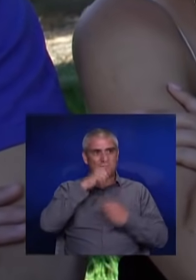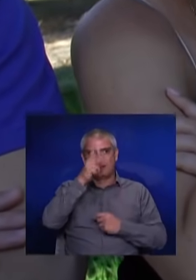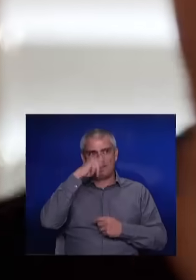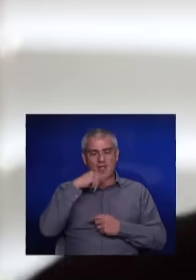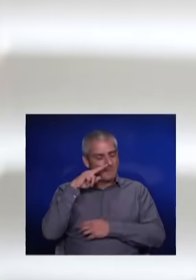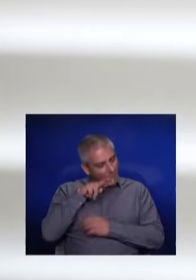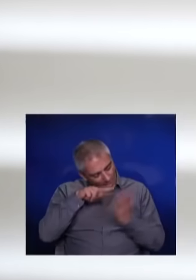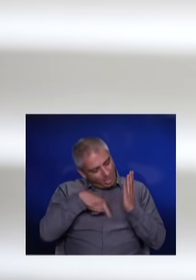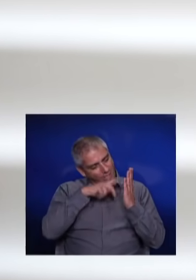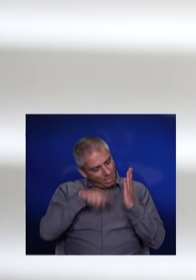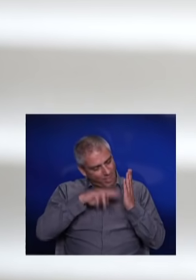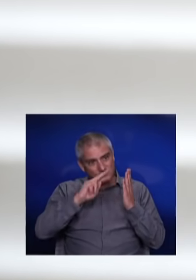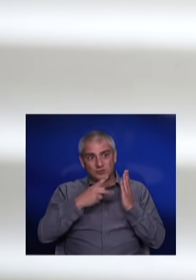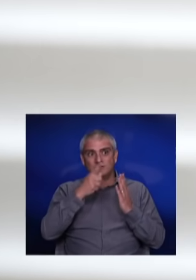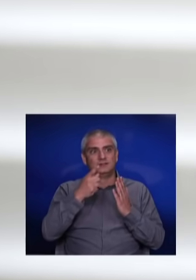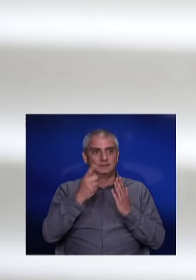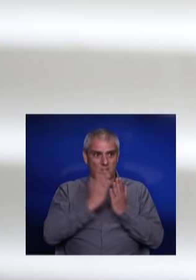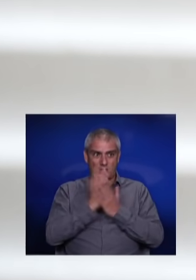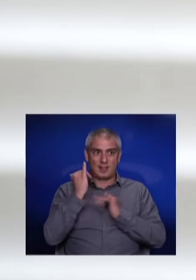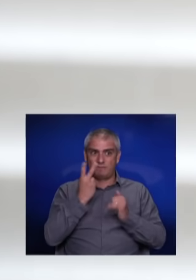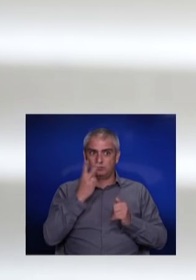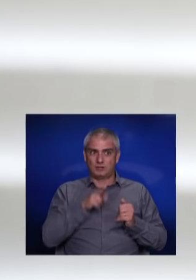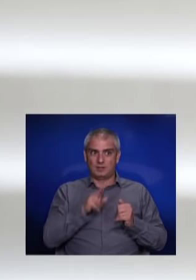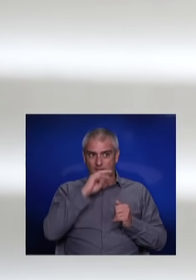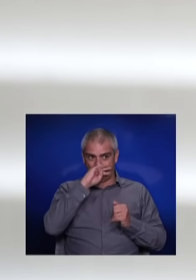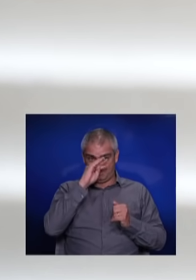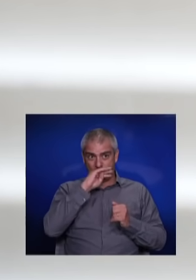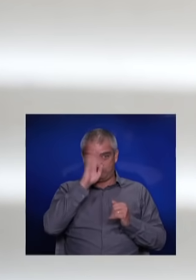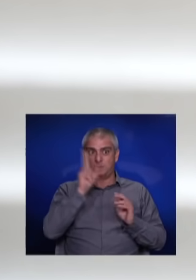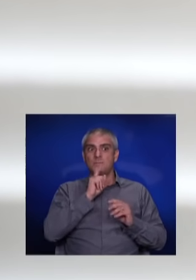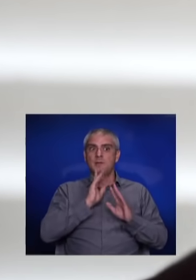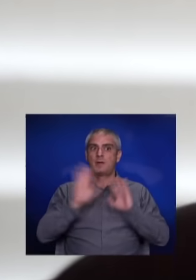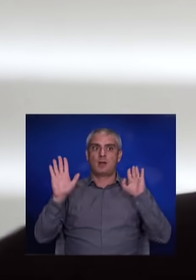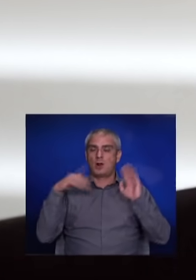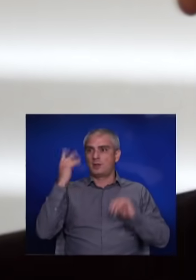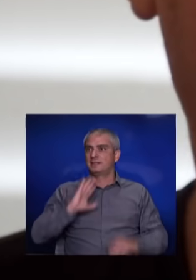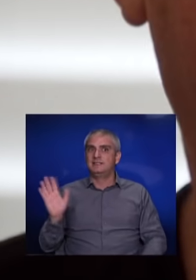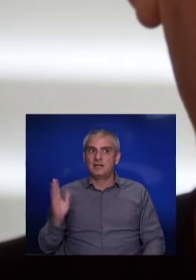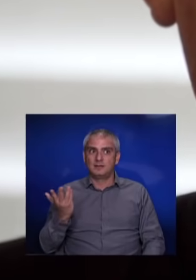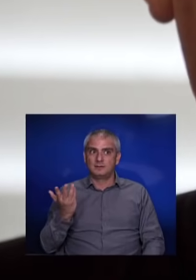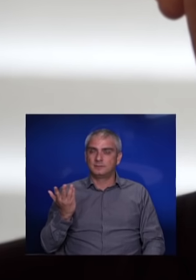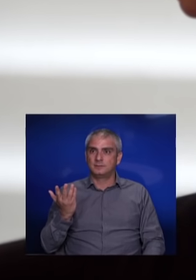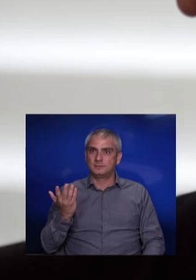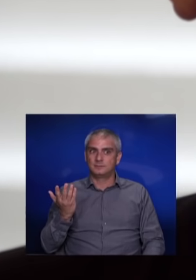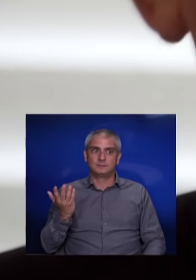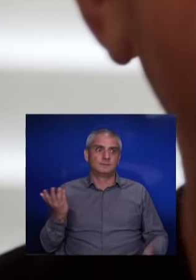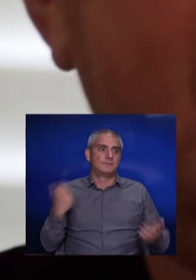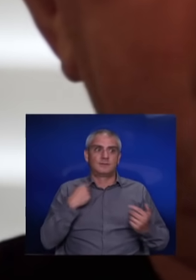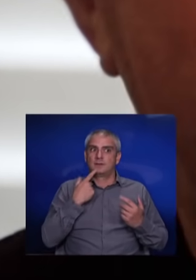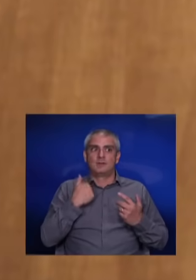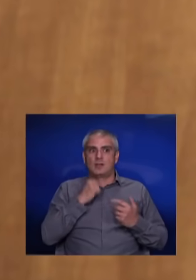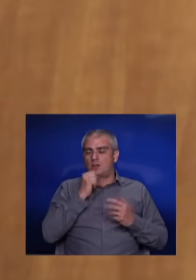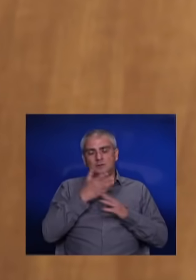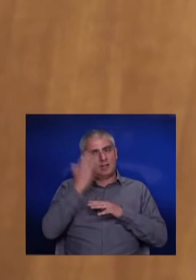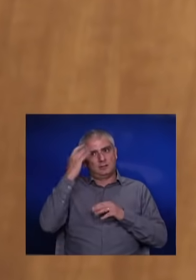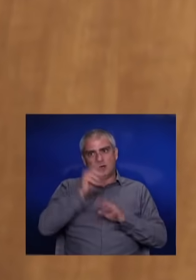שלי. זה הוגן להביא שתי ילדות, ופתאום אמא לא תהיה יותר. אבל אמרתי, אני לא רוצה